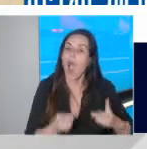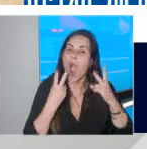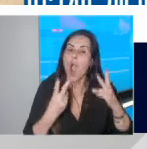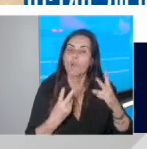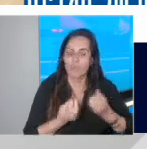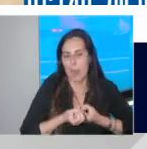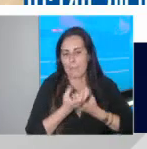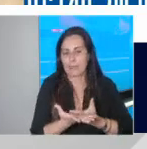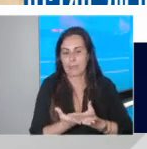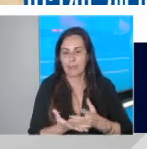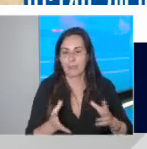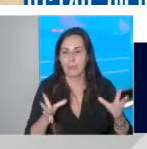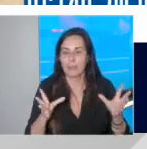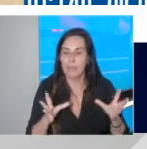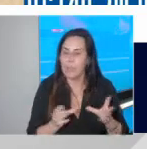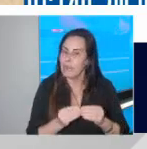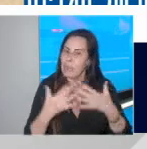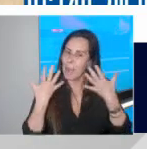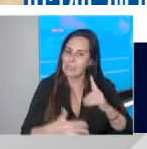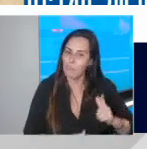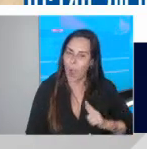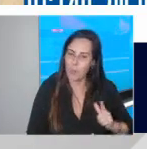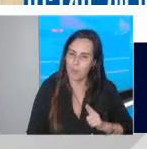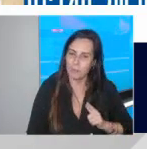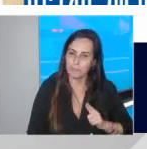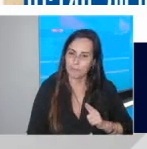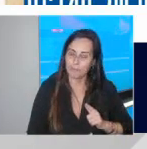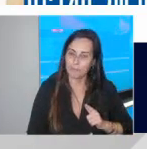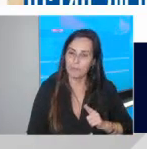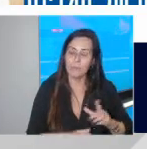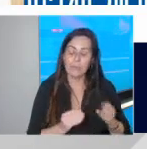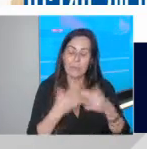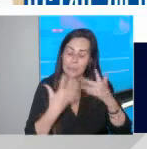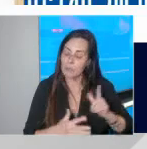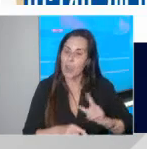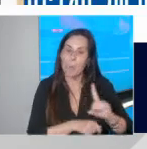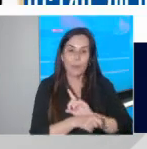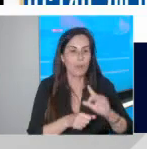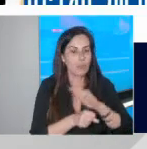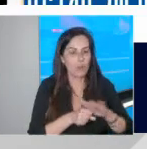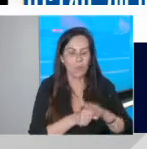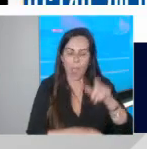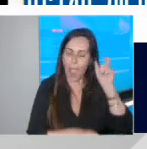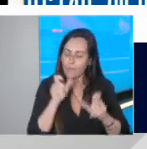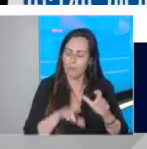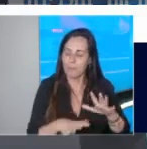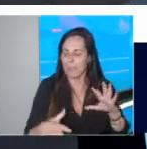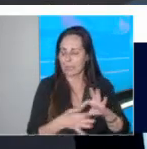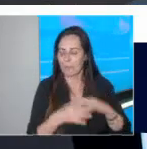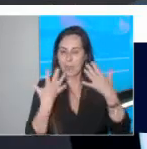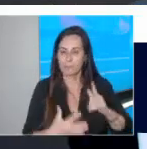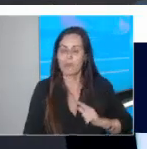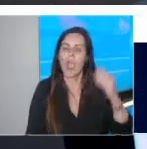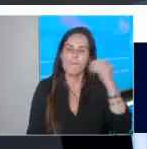להעביר את המסר, ודרך הסיפור האישי, דרך הסיפור האישי בתקופת השואה, אנשים מתחברים לסיפור